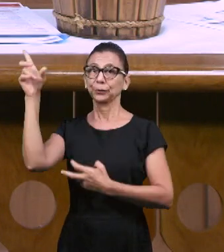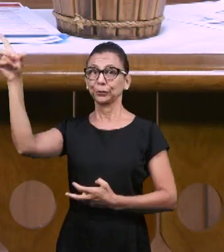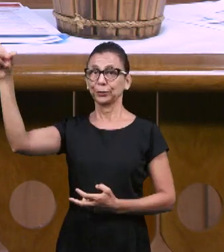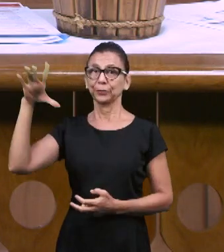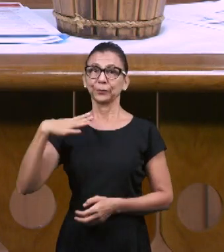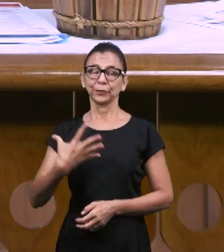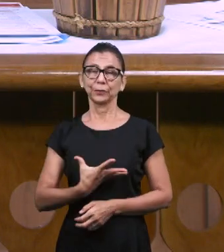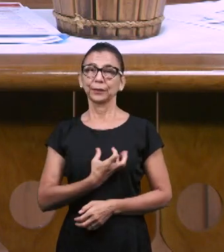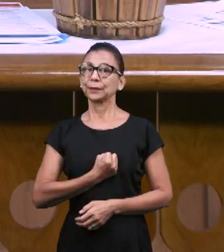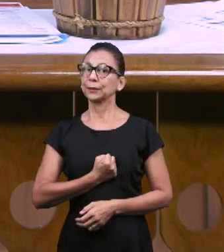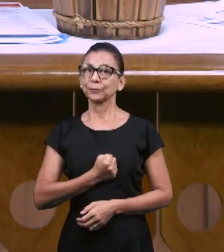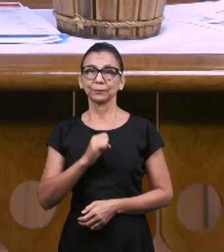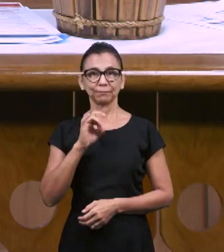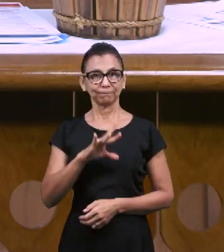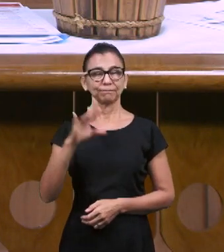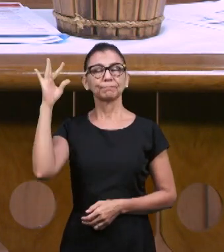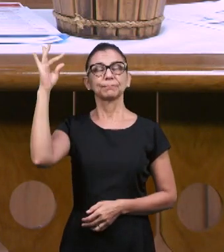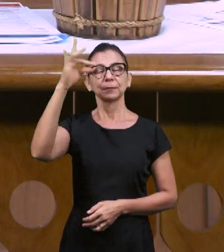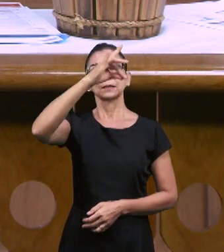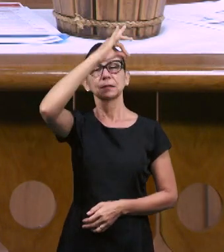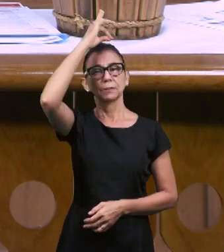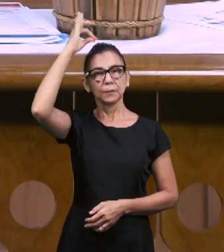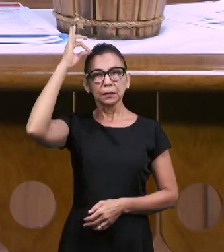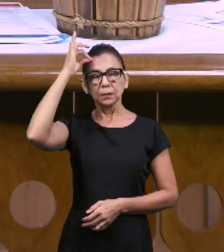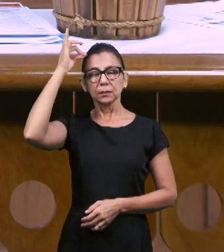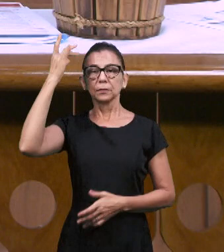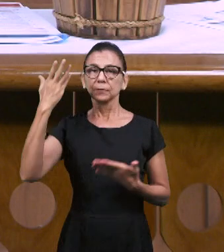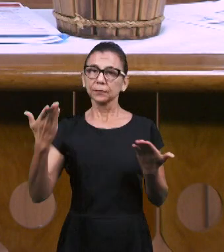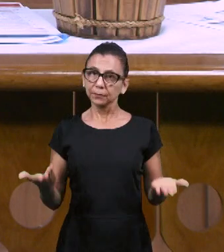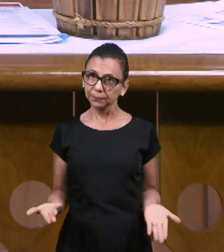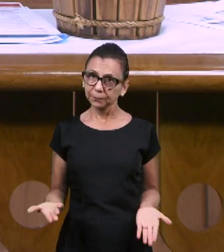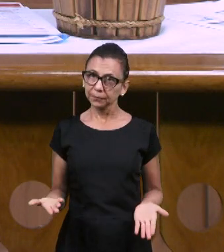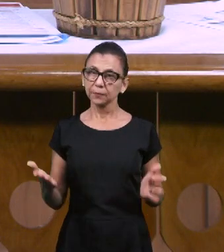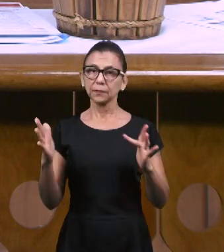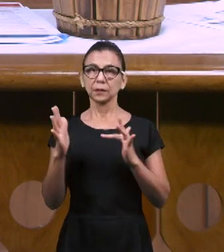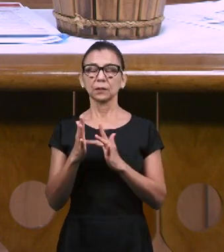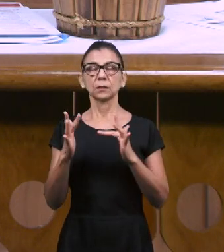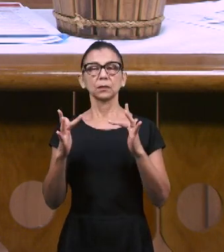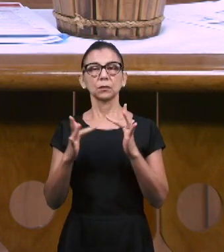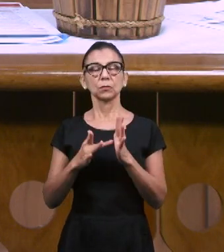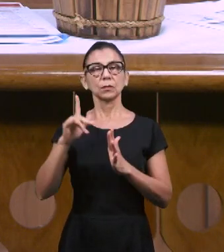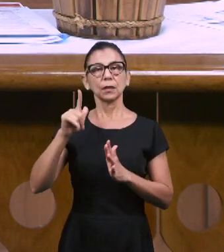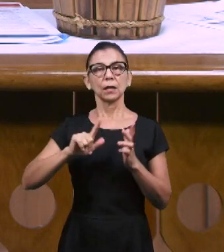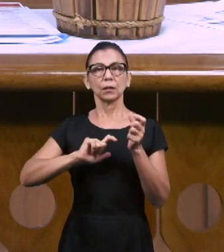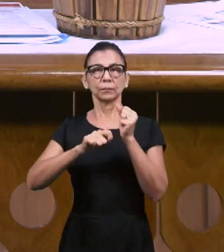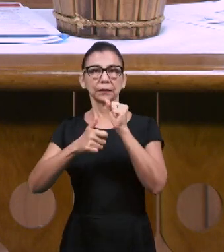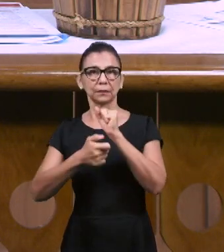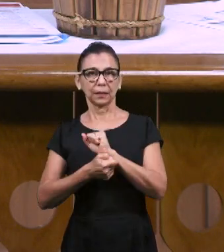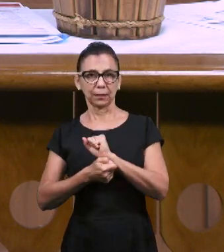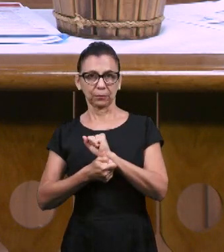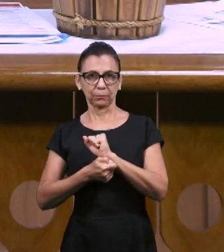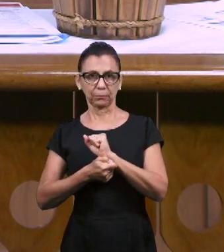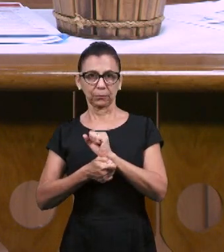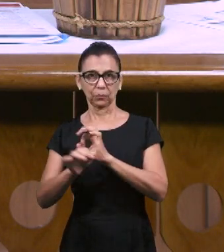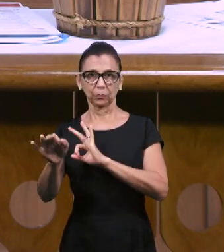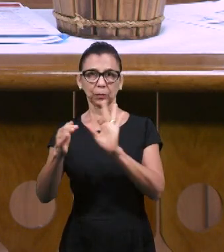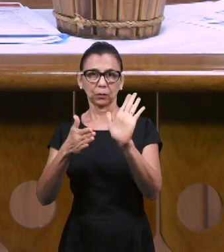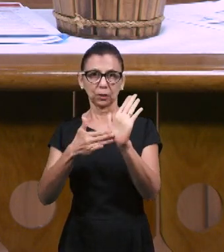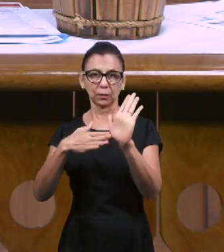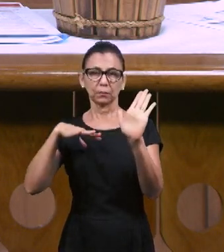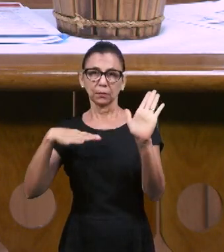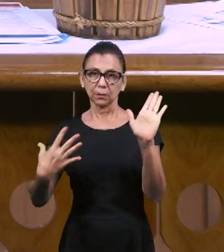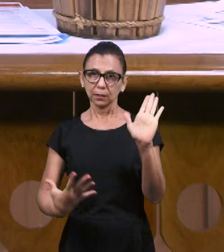la rédemption, seulement le Saint-Esprit. Jésus est le mystère de la rédemption. Donc, lui est celui